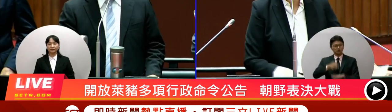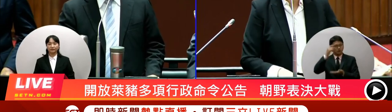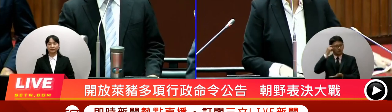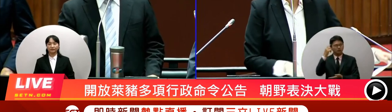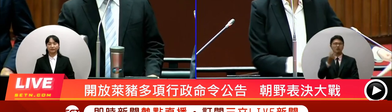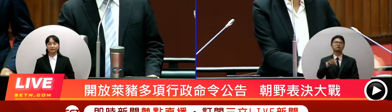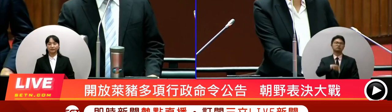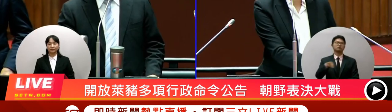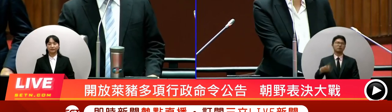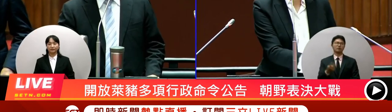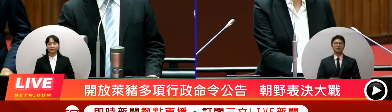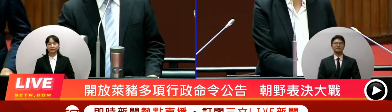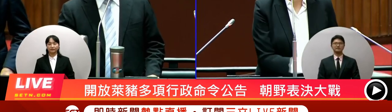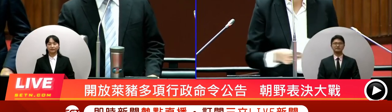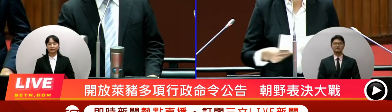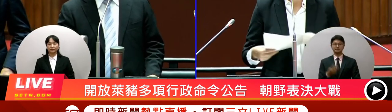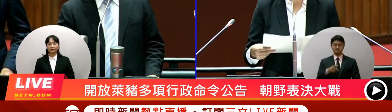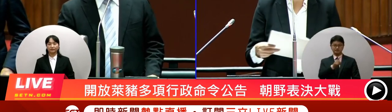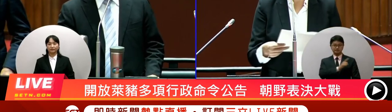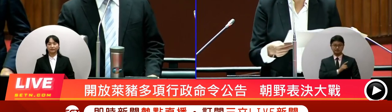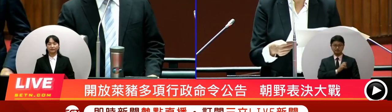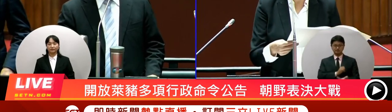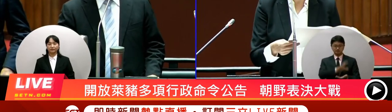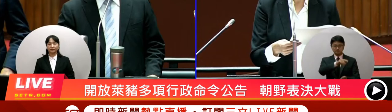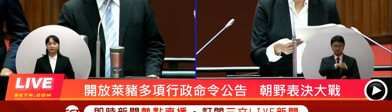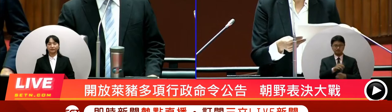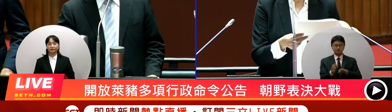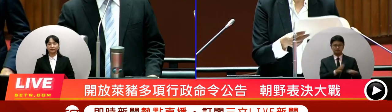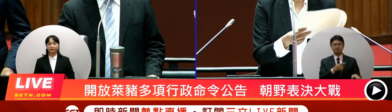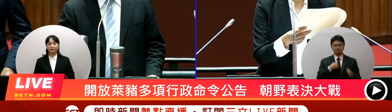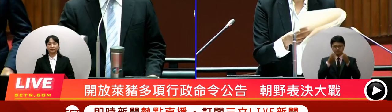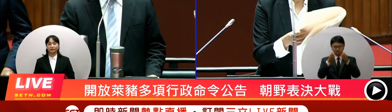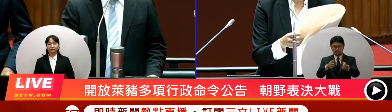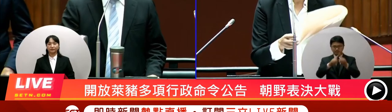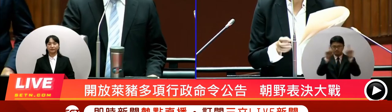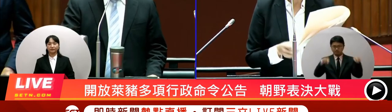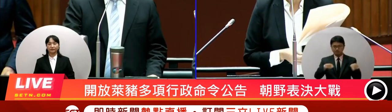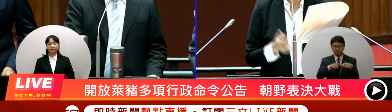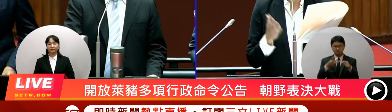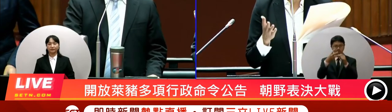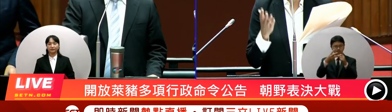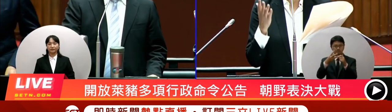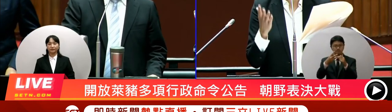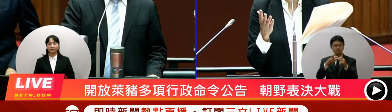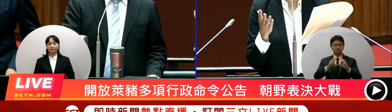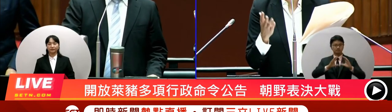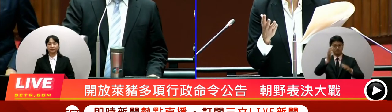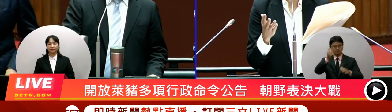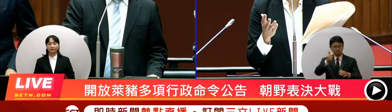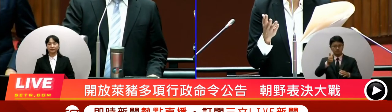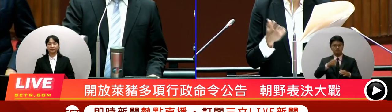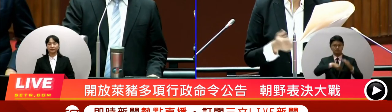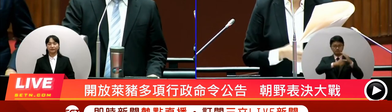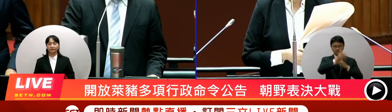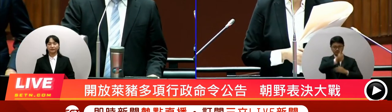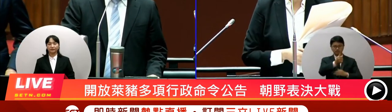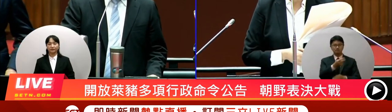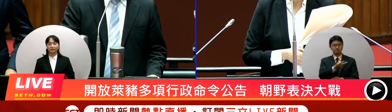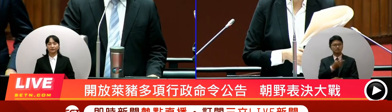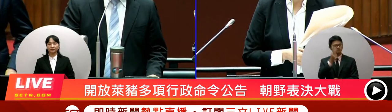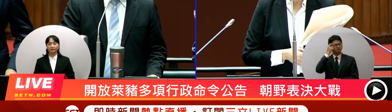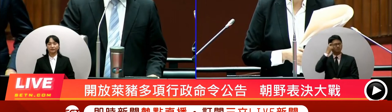的报告里头其实是这样，我要讲的是还是第三页， 而且总统还有院长认为这是一个困